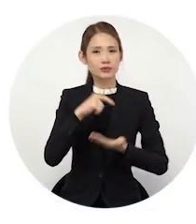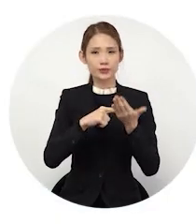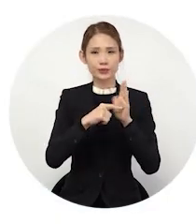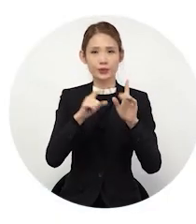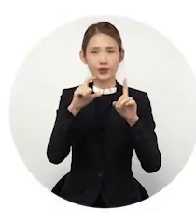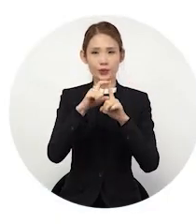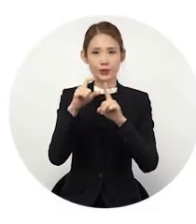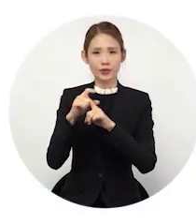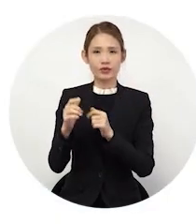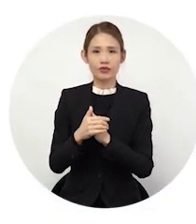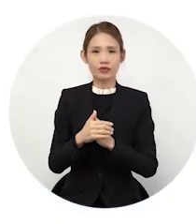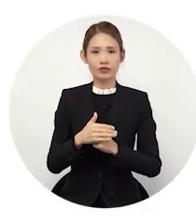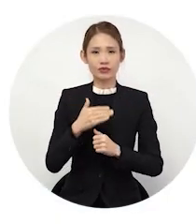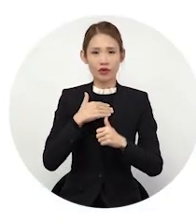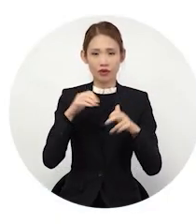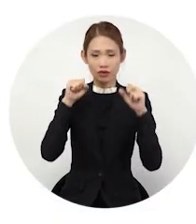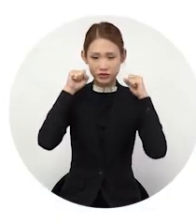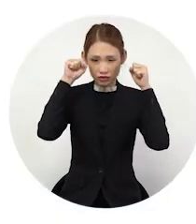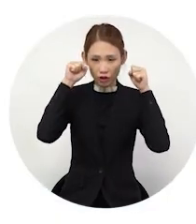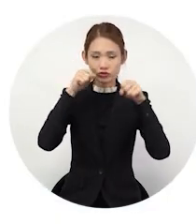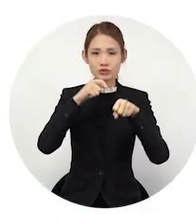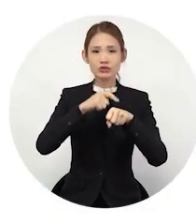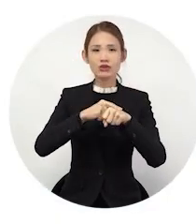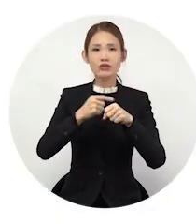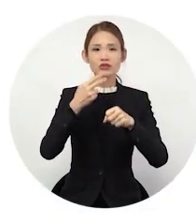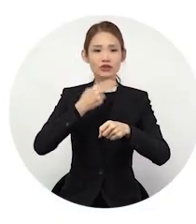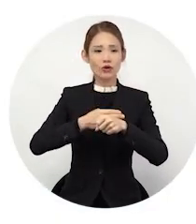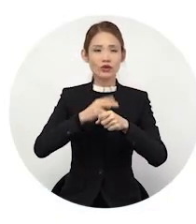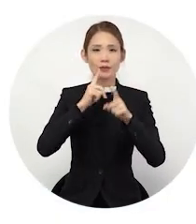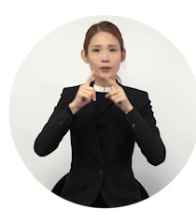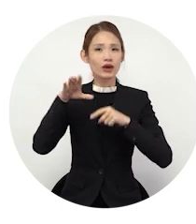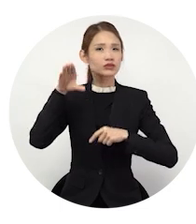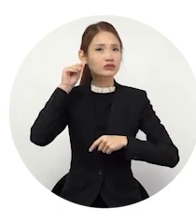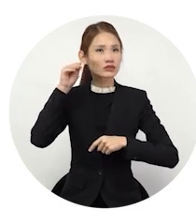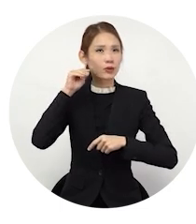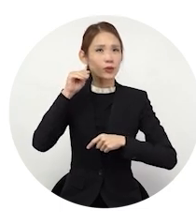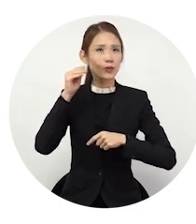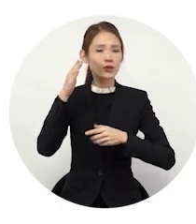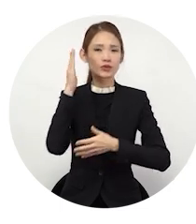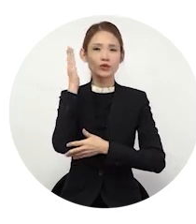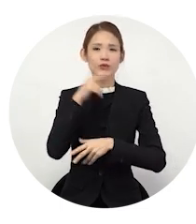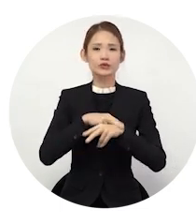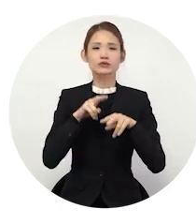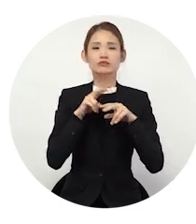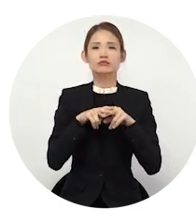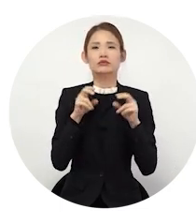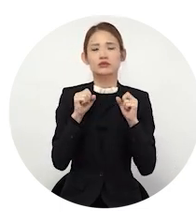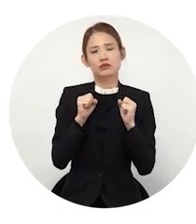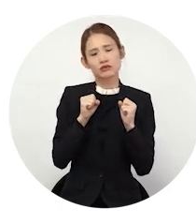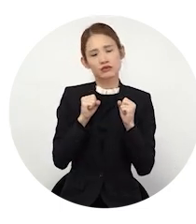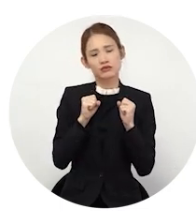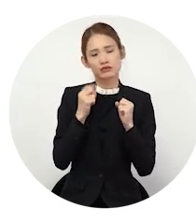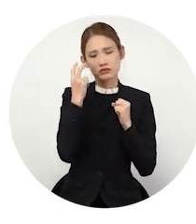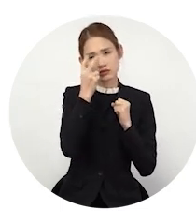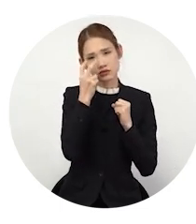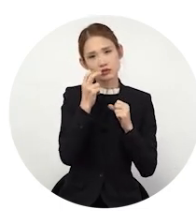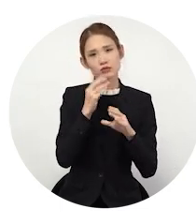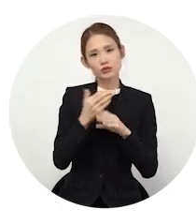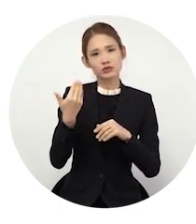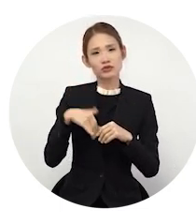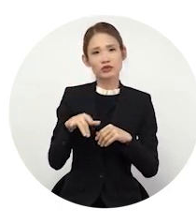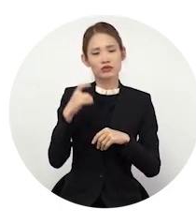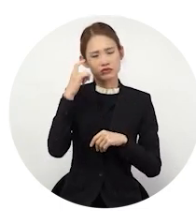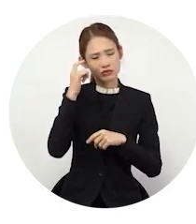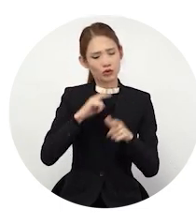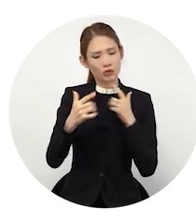지나서 생각을 해보니까, 아니 내가 체육 시간에 그렇게 선생님들 말씀 따라서 안 나가고 교실을 지키고 있었는데, 생각해보니까